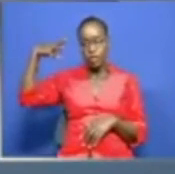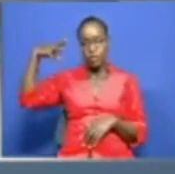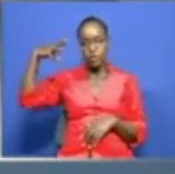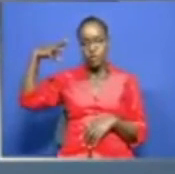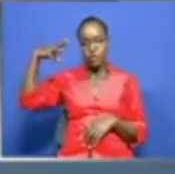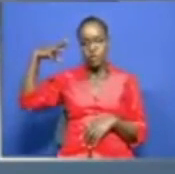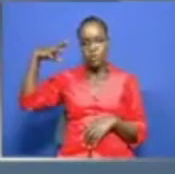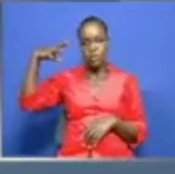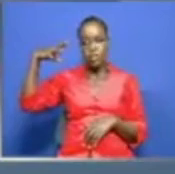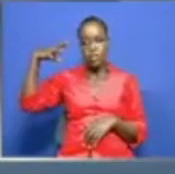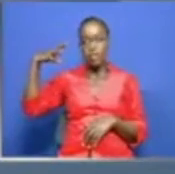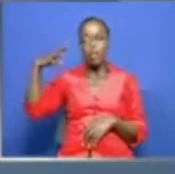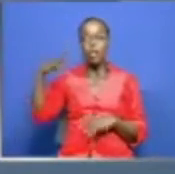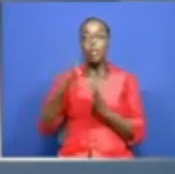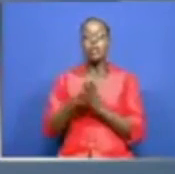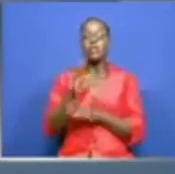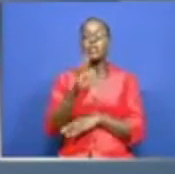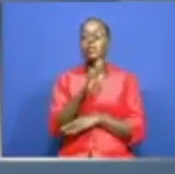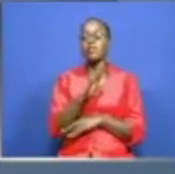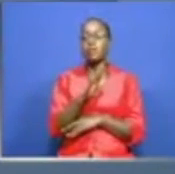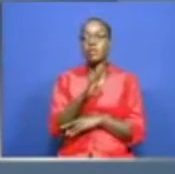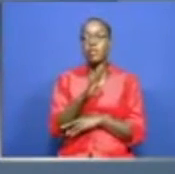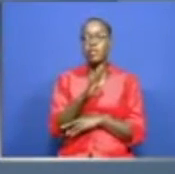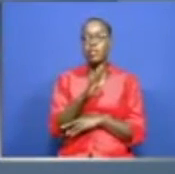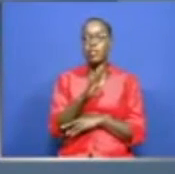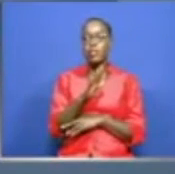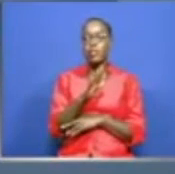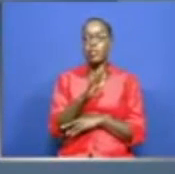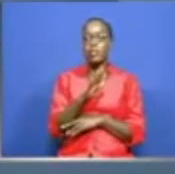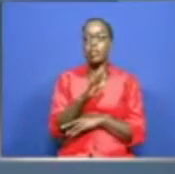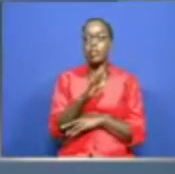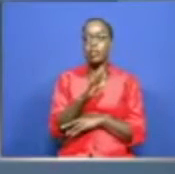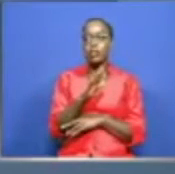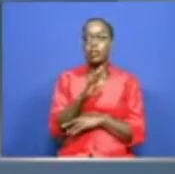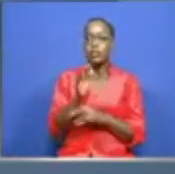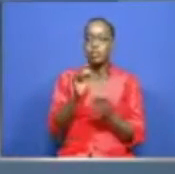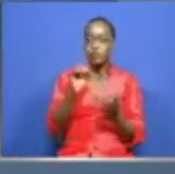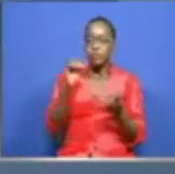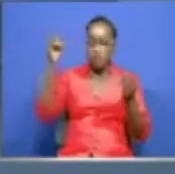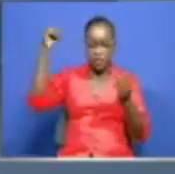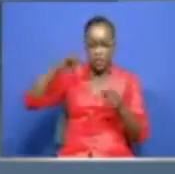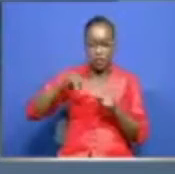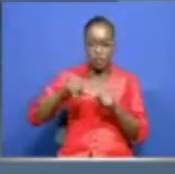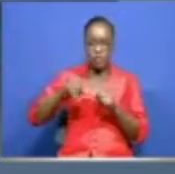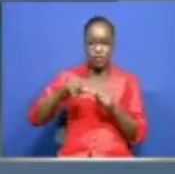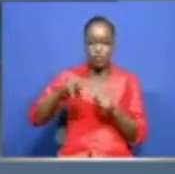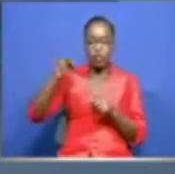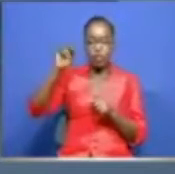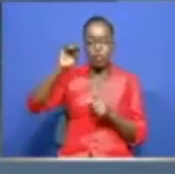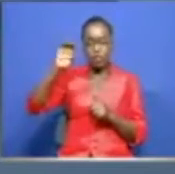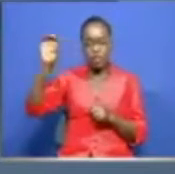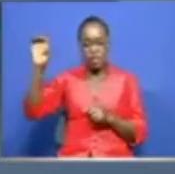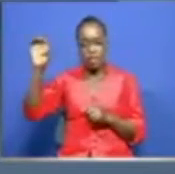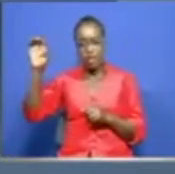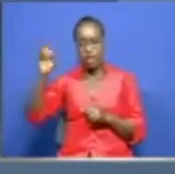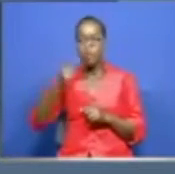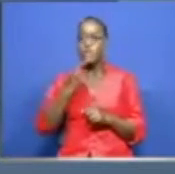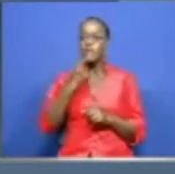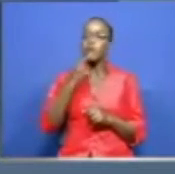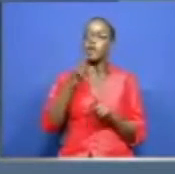jua. Nyakati za alasiri ni kwamba vipindi vya jua vitendelea katika maeneo ya kaskazini mashariki na pia maeneo ya Ziwa